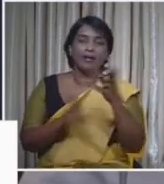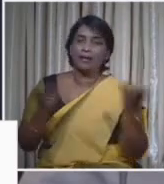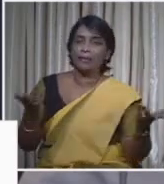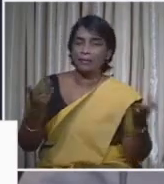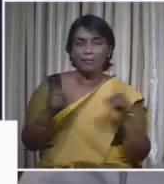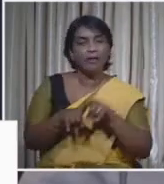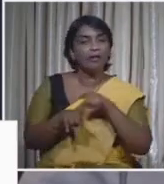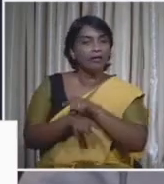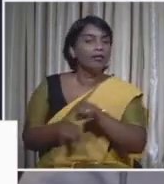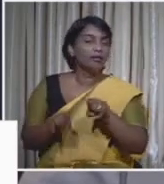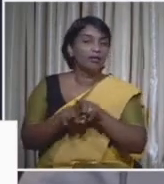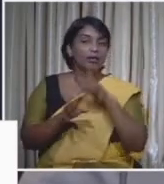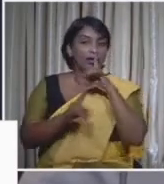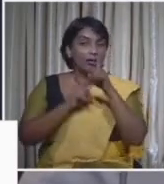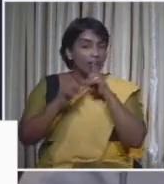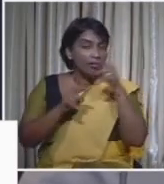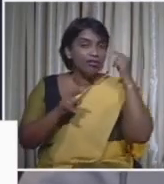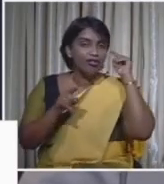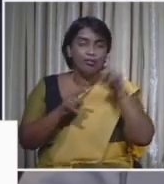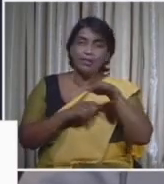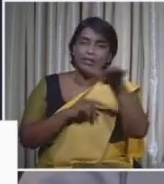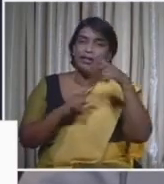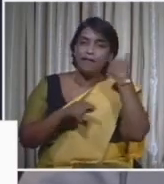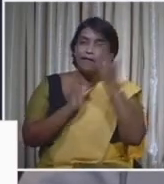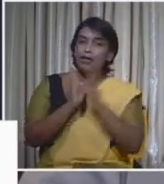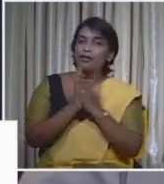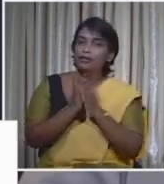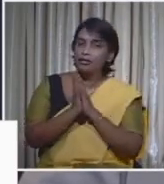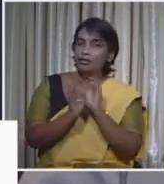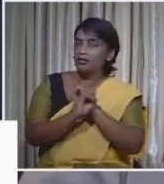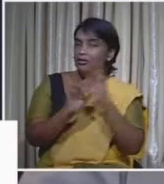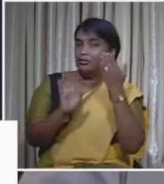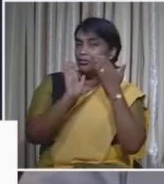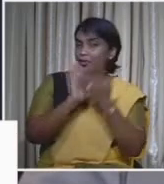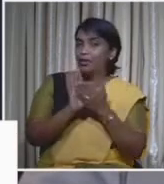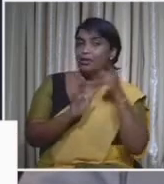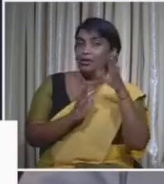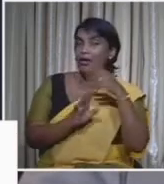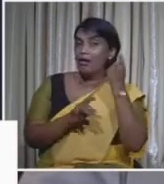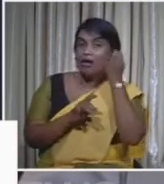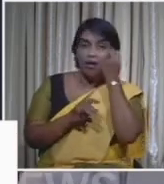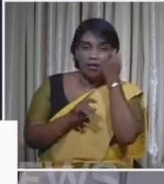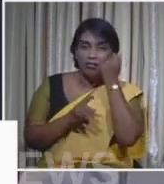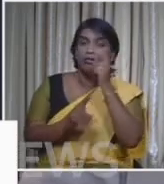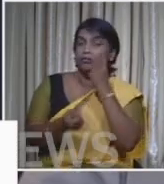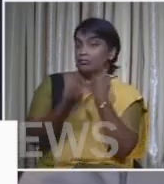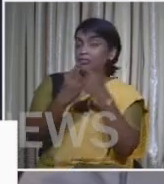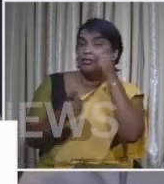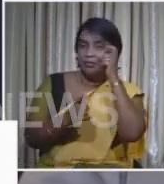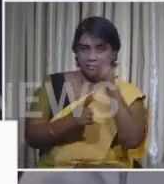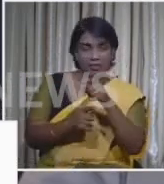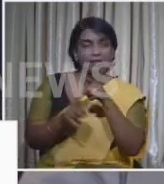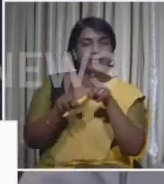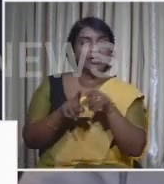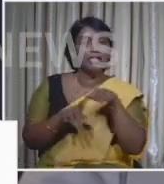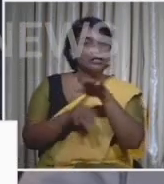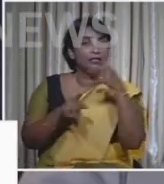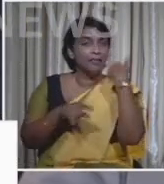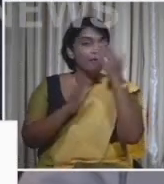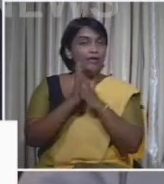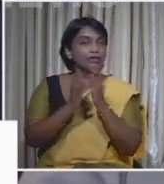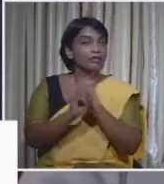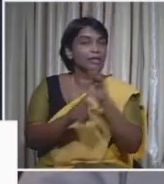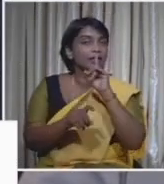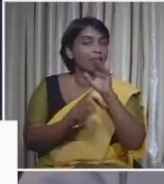මෙම කතාව පිළිබඳව සමාජ මාධ්‍ය ජාලා තුළ දක්වන ඔබතුමාගේ අදහස් විමසා බලන්න. සමාජ මාධ්‍ය අද මොකද්ද